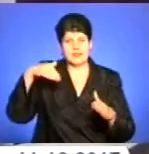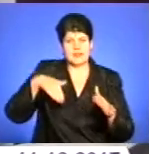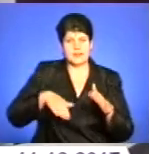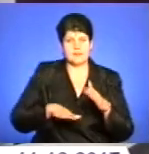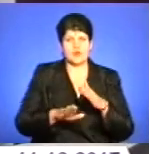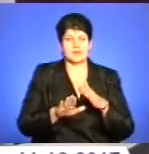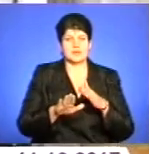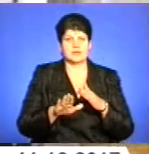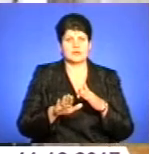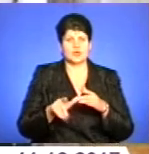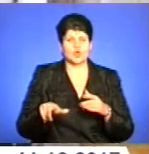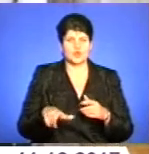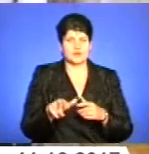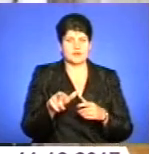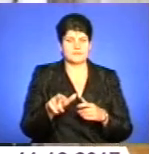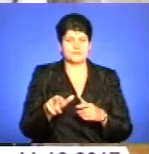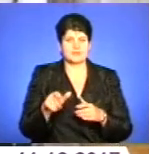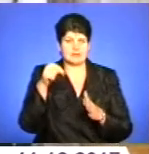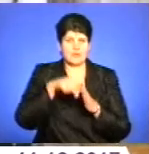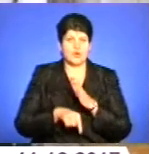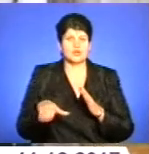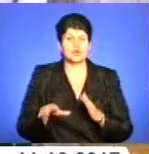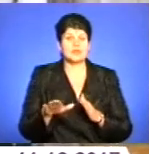називається колядка. Музей – осередок, де